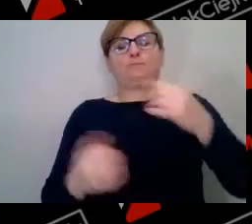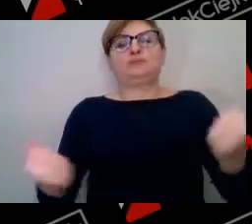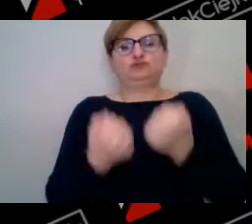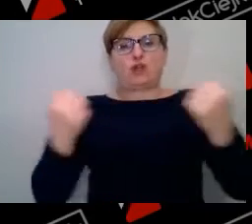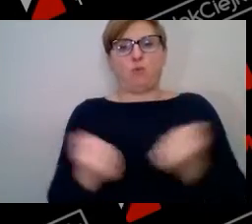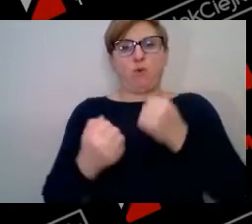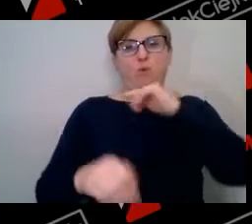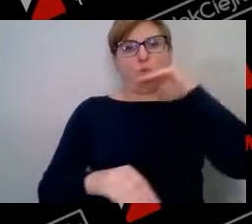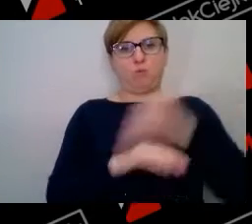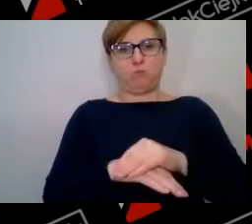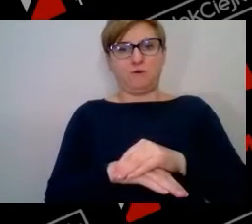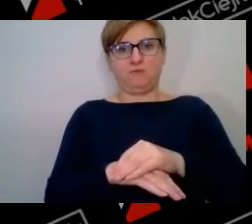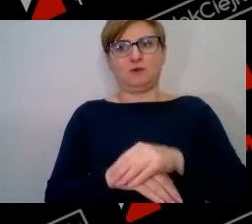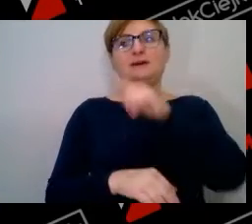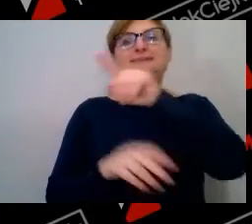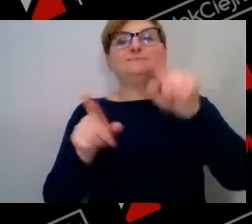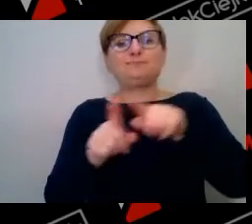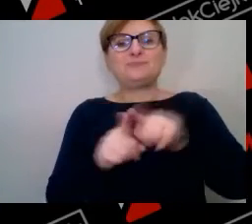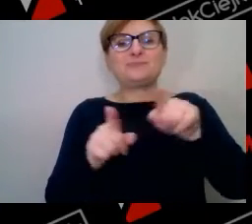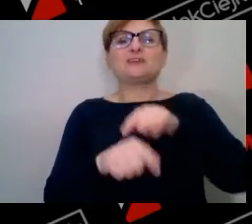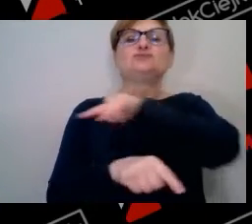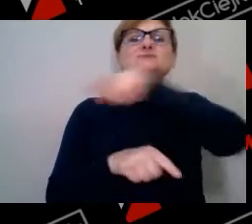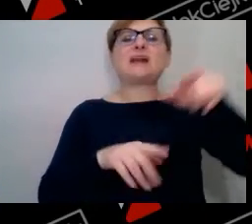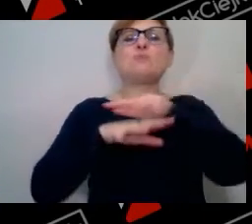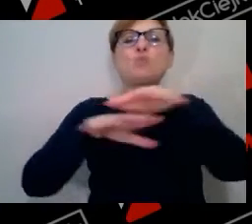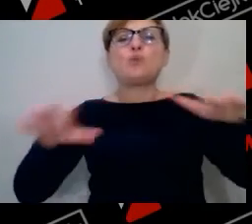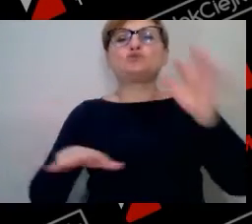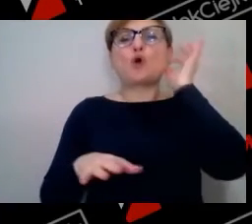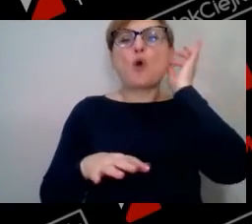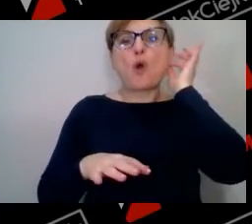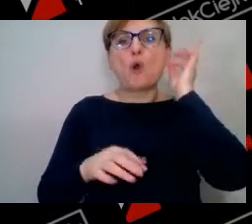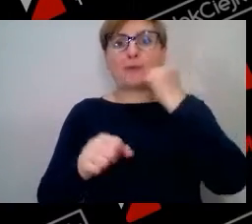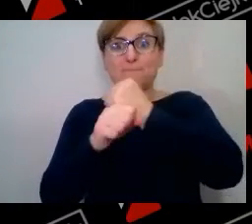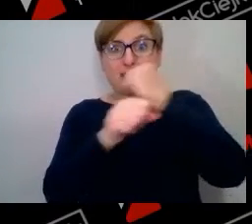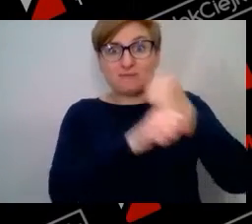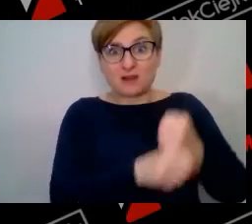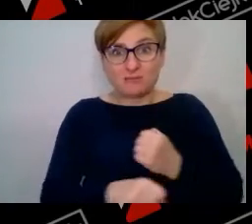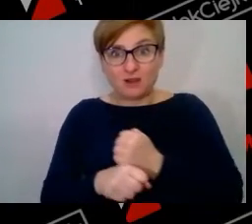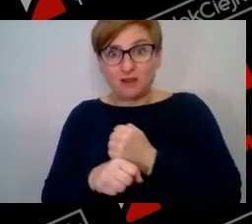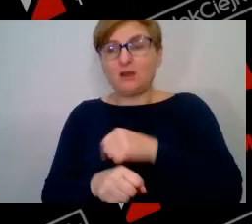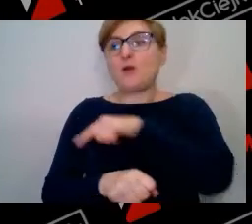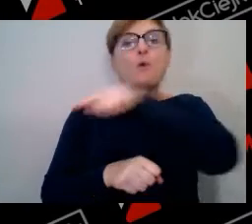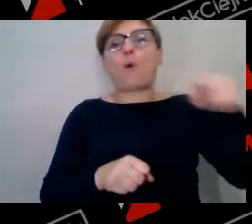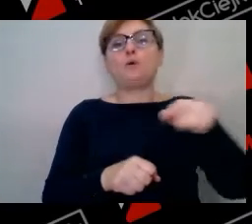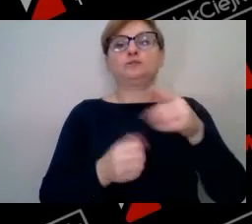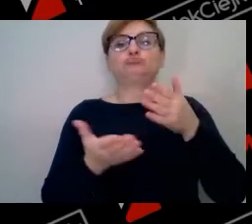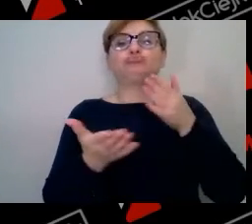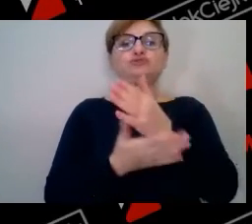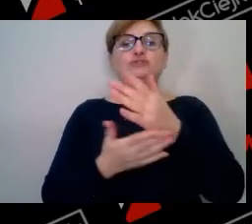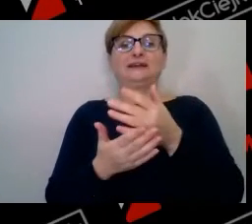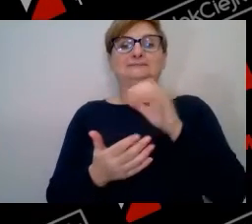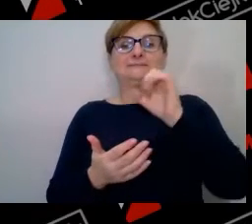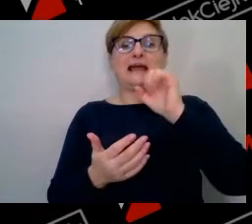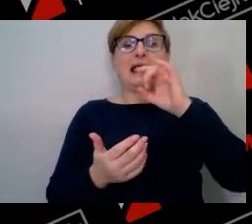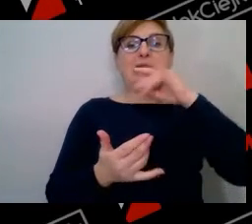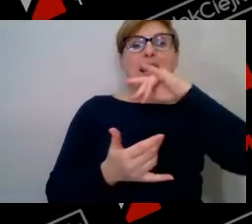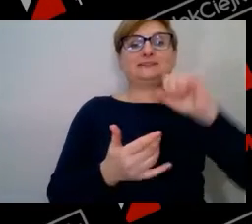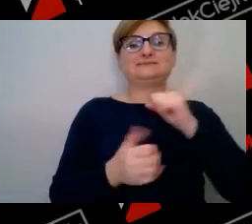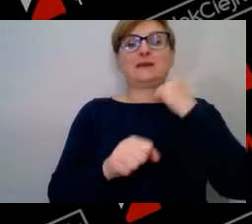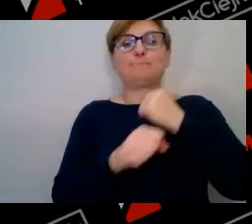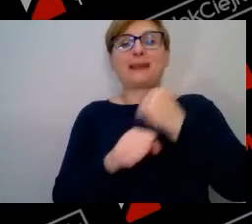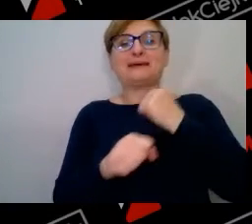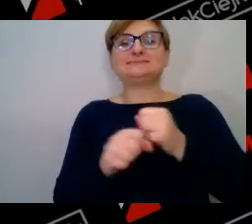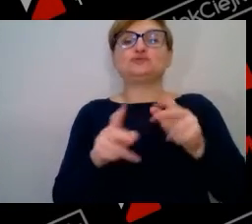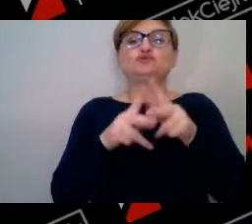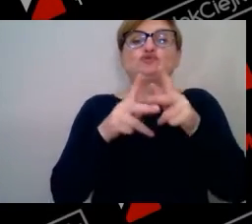logistyki pracuje setki tysięcy kobiet, zwłaszcza młodych, przez agencje zewnętrzne, agencje pracy tymczasowej.